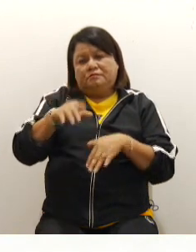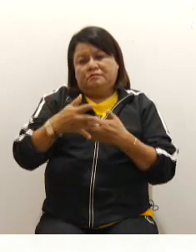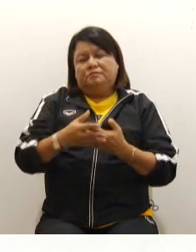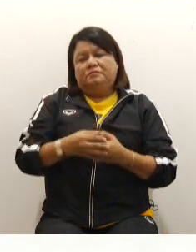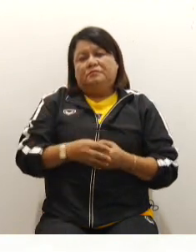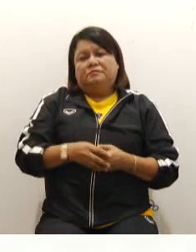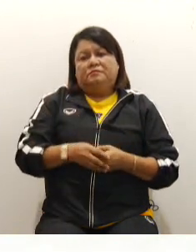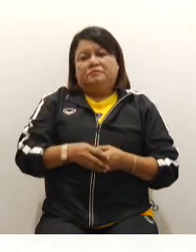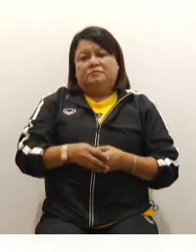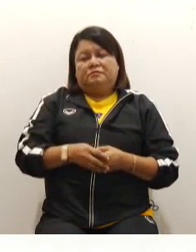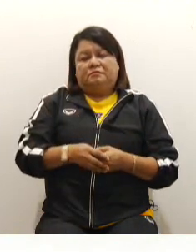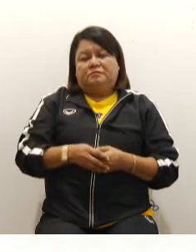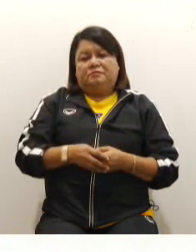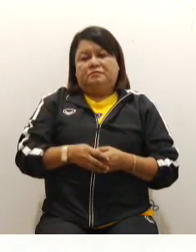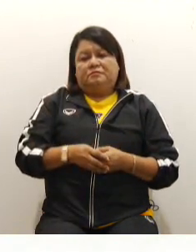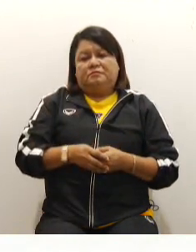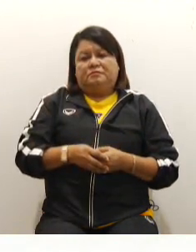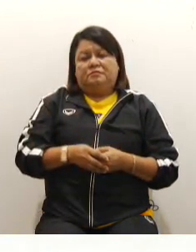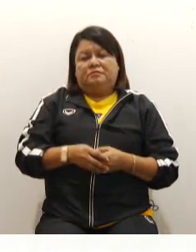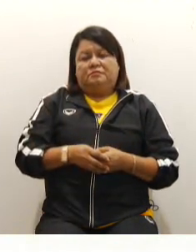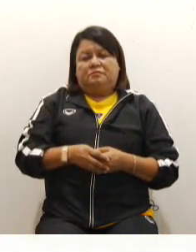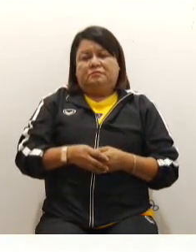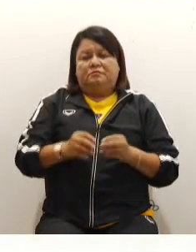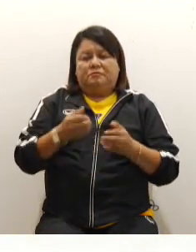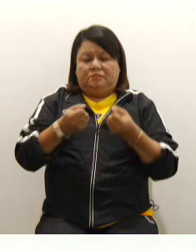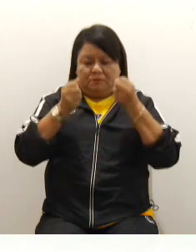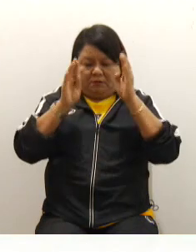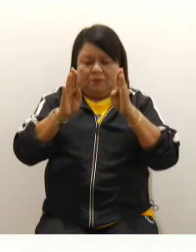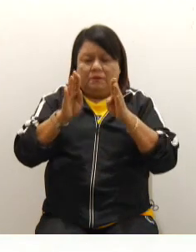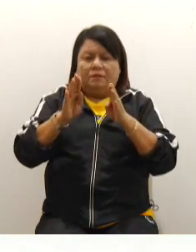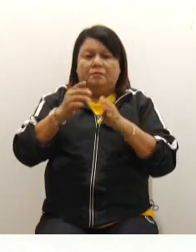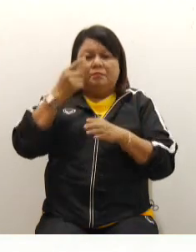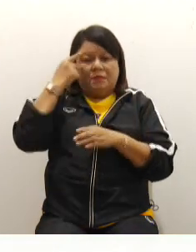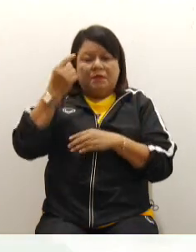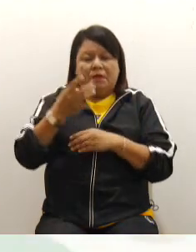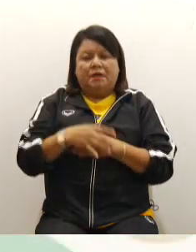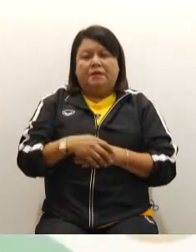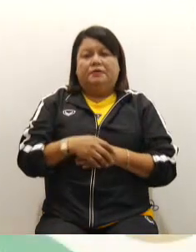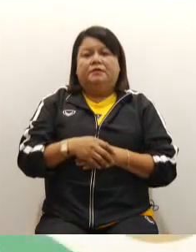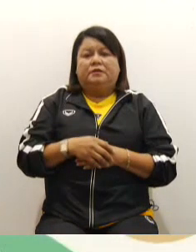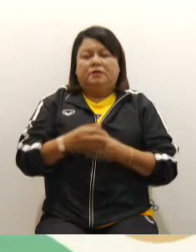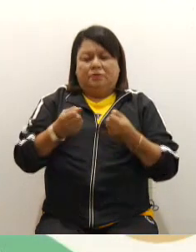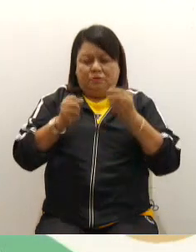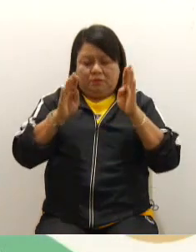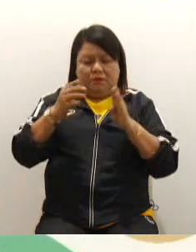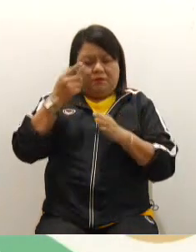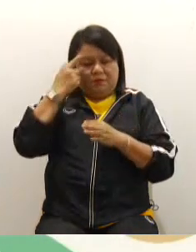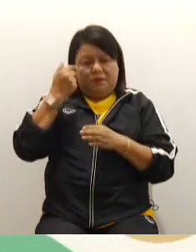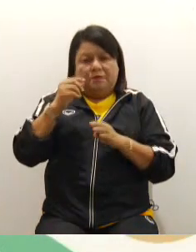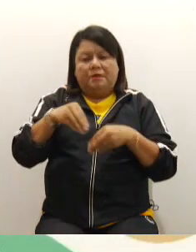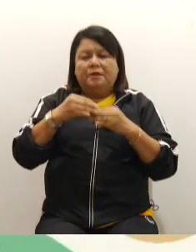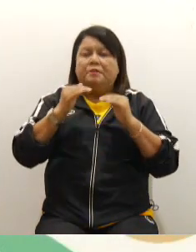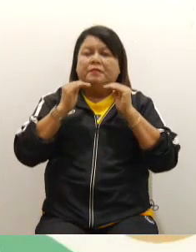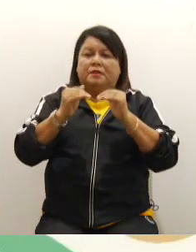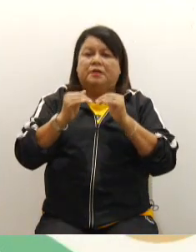ะคะอันนั้นก็คือสามารถเข้าไปดูได้นะคะตอนนี้การออกแบบเขาออกแบบเพื่ออะไรนะคะการออกแบบไม่ได้เพื่อออกแบบว่ามาตรฐานแปล